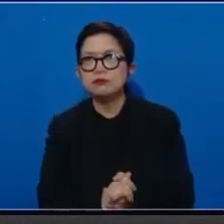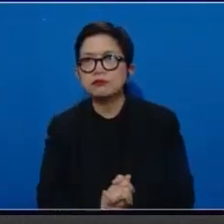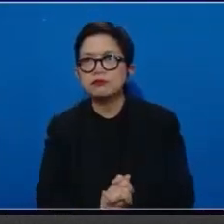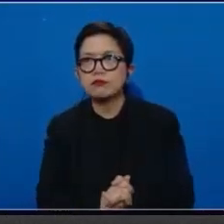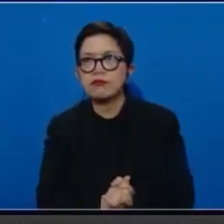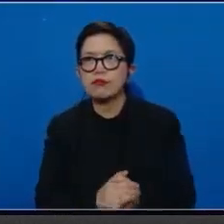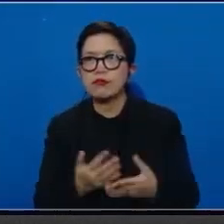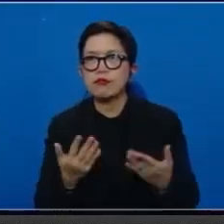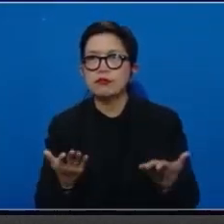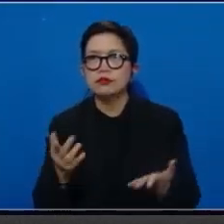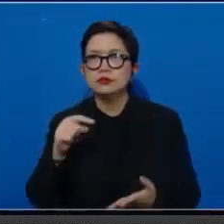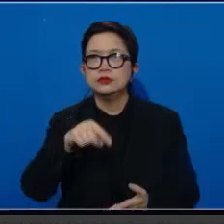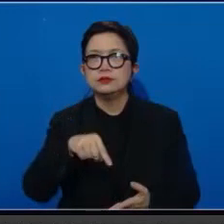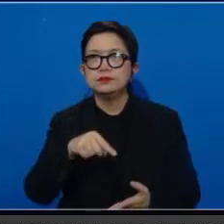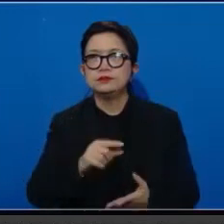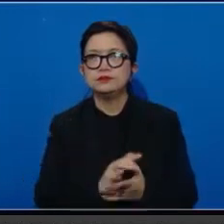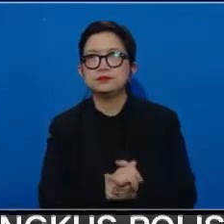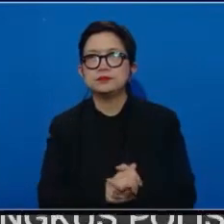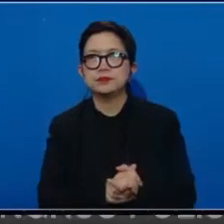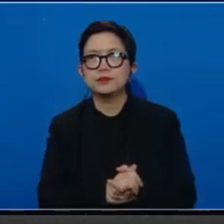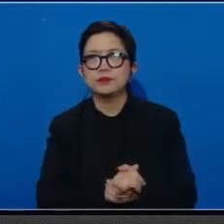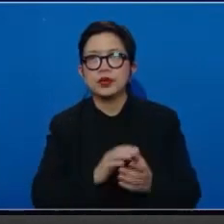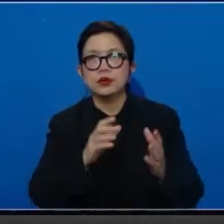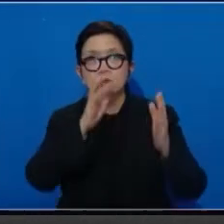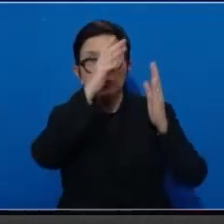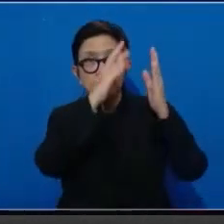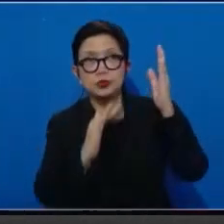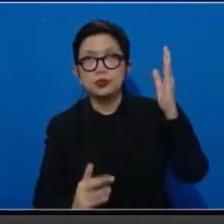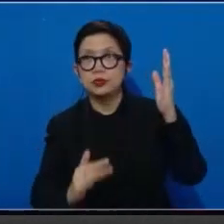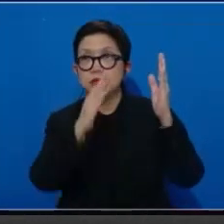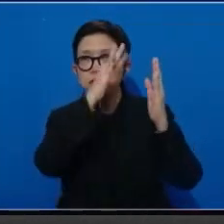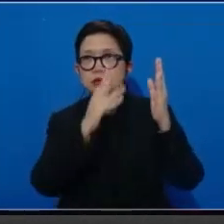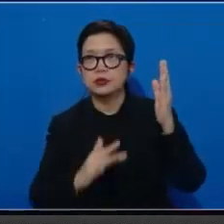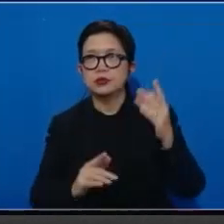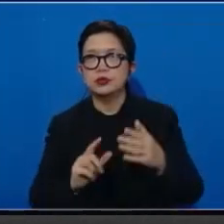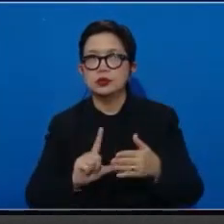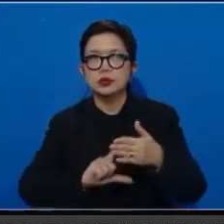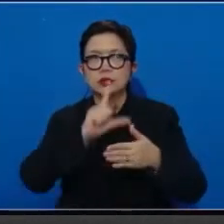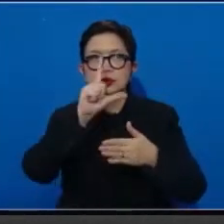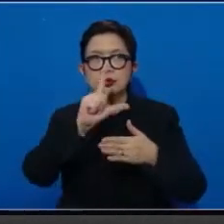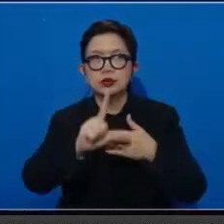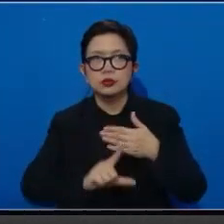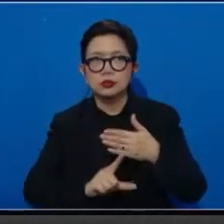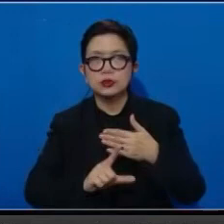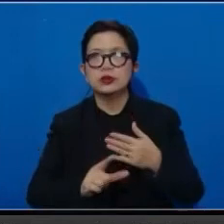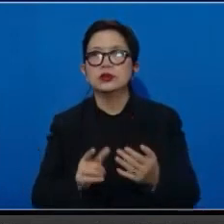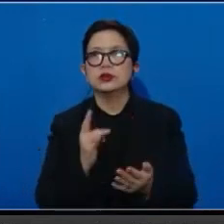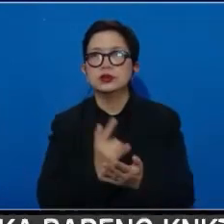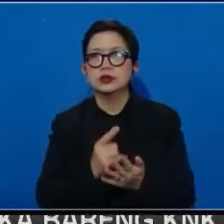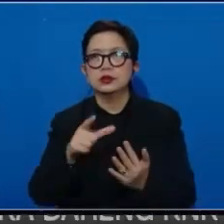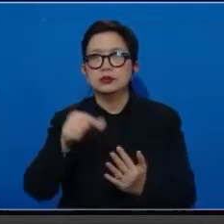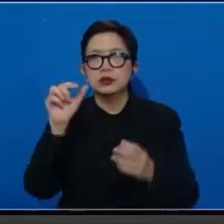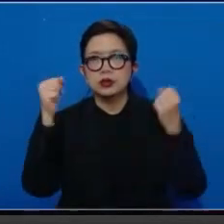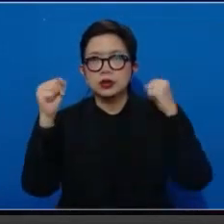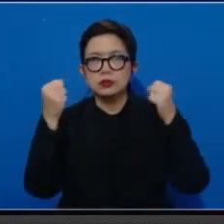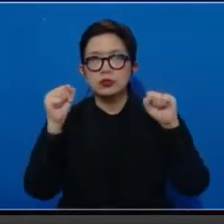di Nusa Penida. Sementara itu wisata alam air terjun Tumpak Sewu di Lumajang juga menjadi pilihan tempat libur akhir pekan. Pengunjung